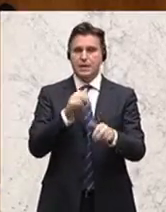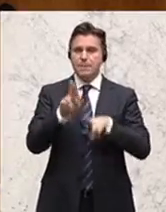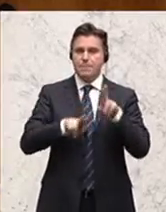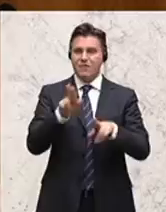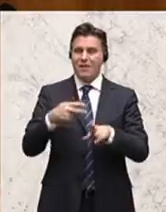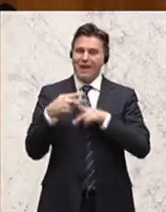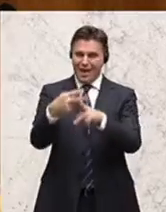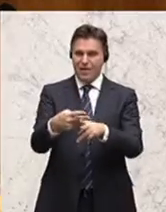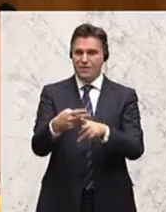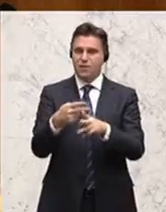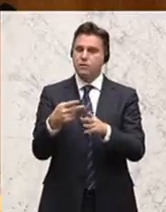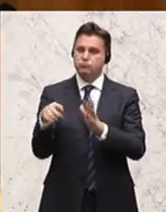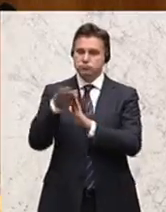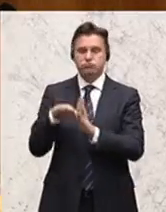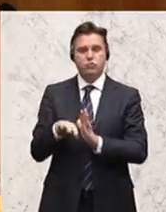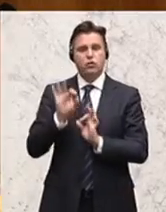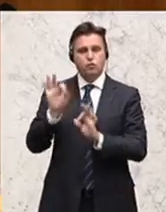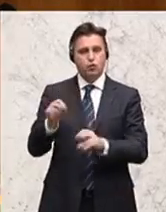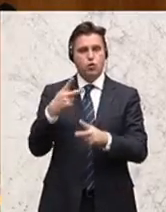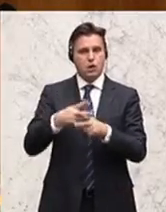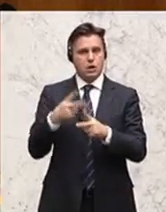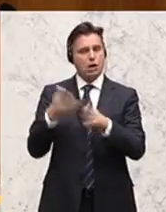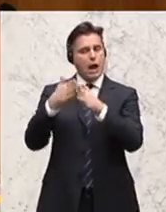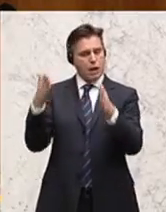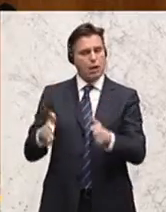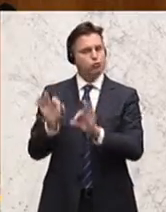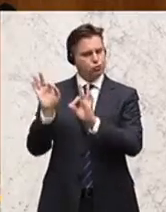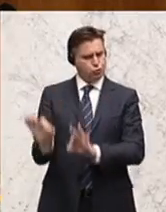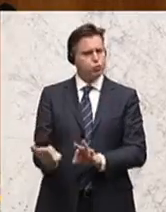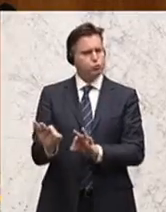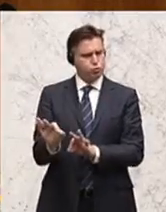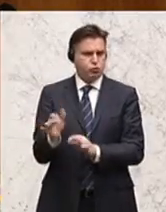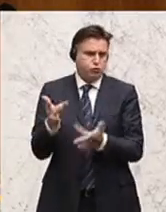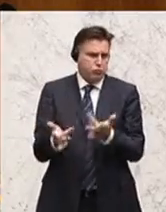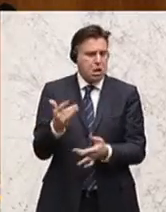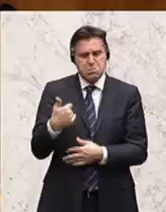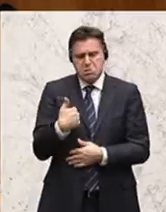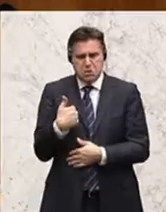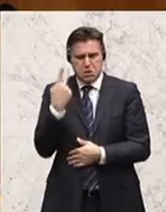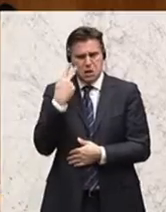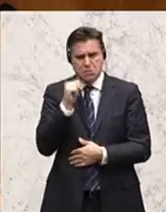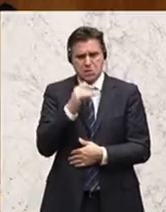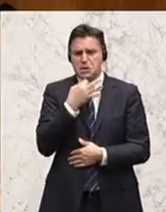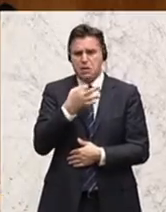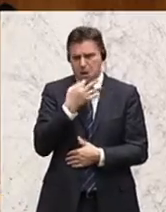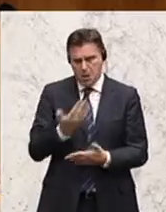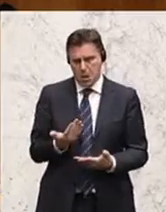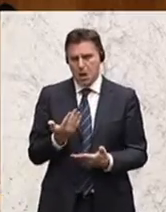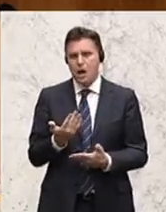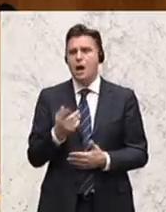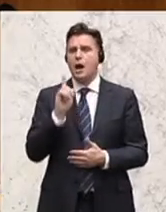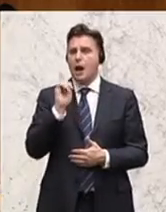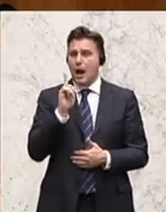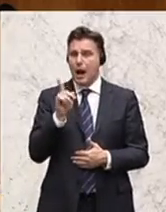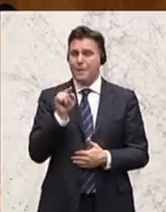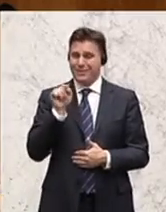werden, das mag für das Krankenhaus in Ordnung sein, kann ich nicht beurteilen, aber es wäre